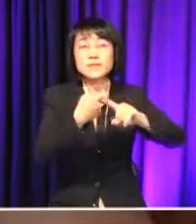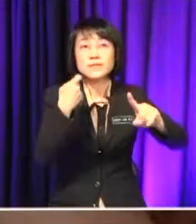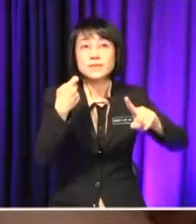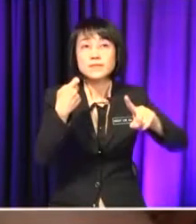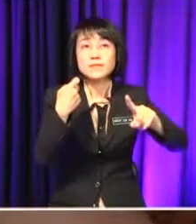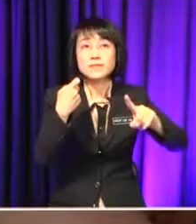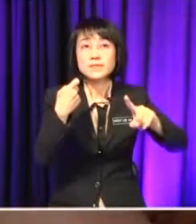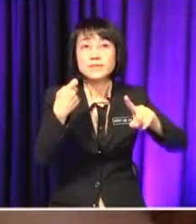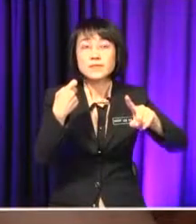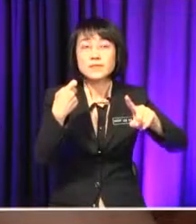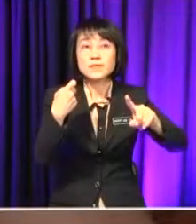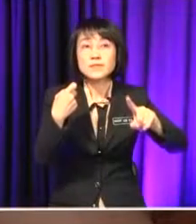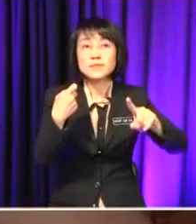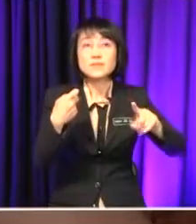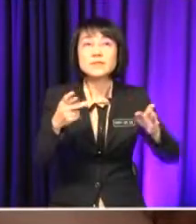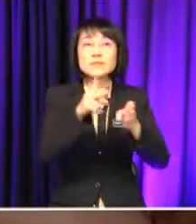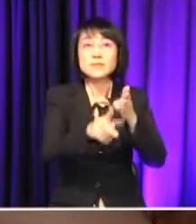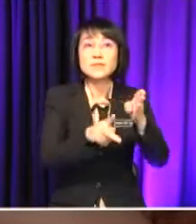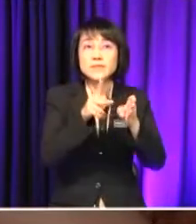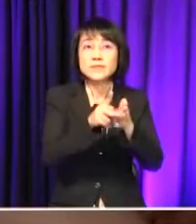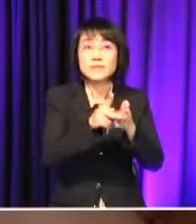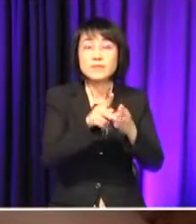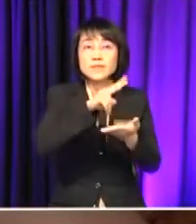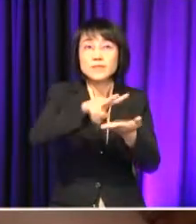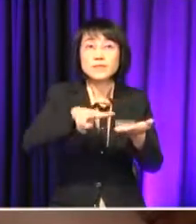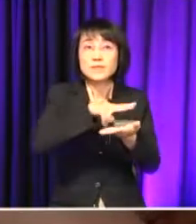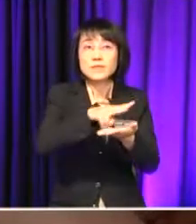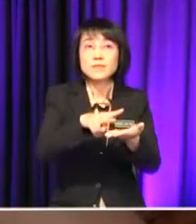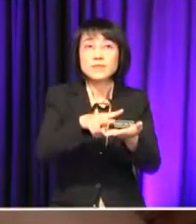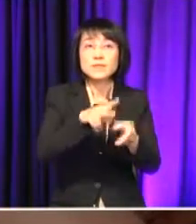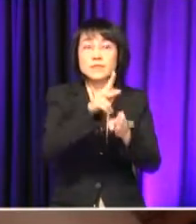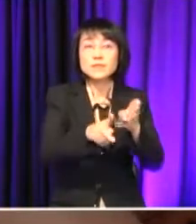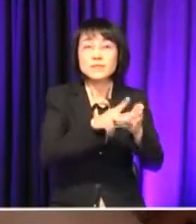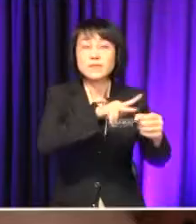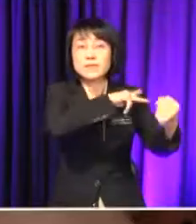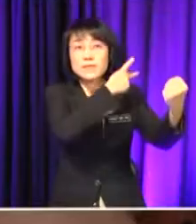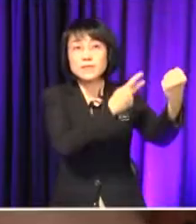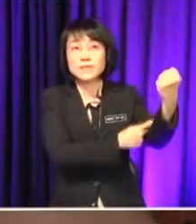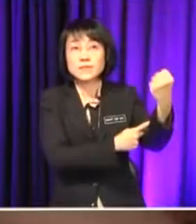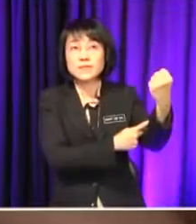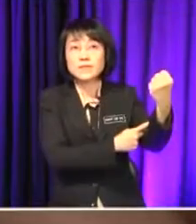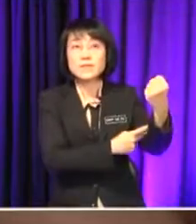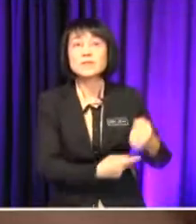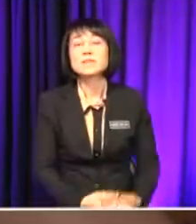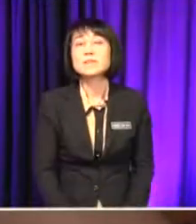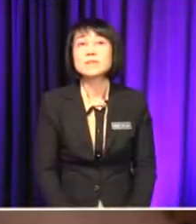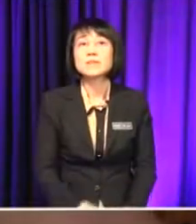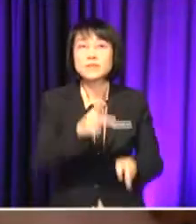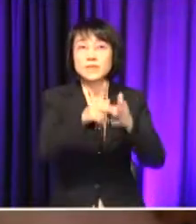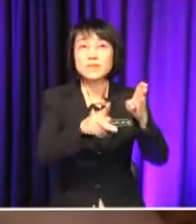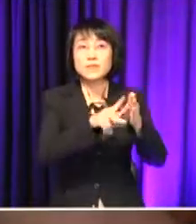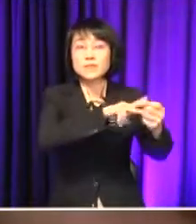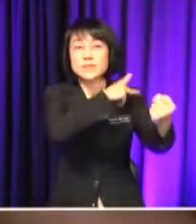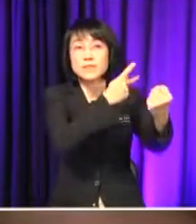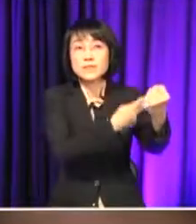kotak casing ini kita ada kabel video dan juga kabel kuasa. Okey, senang saja Fizi. Kabel kuasa